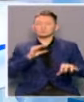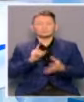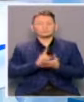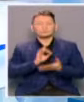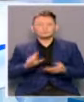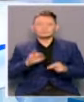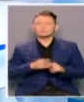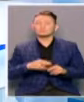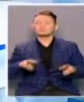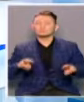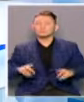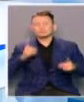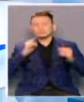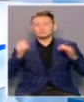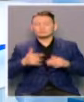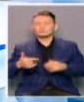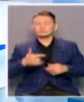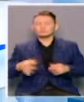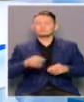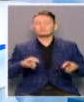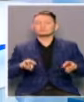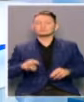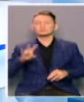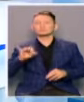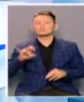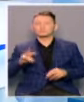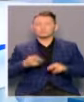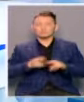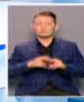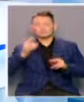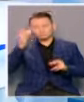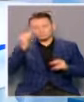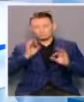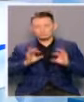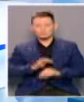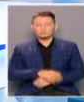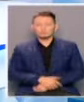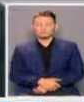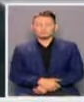саласы басшыларымен өткен жиында Атырау облысының әкімі Нұрлан Ноғаев осындай ой айтты.